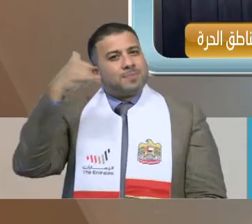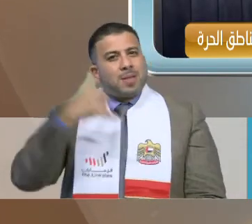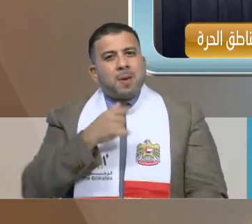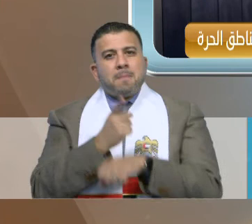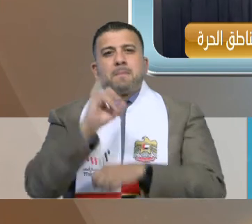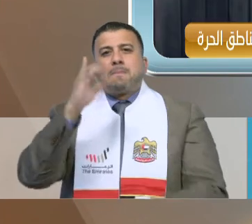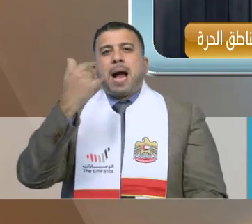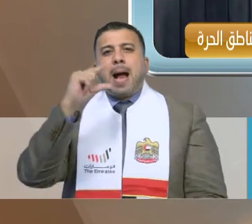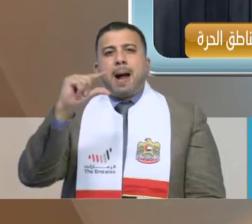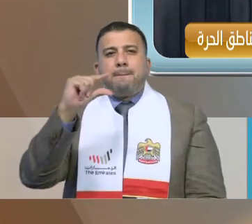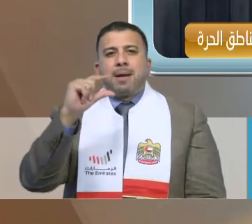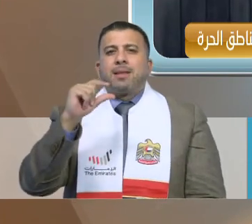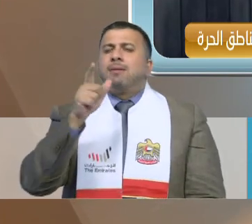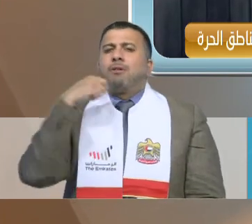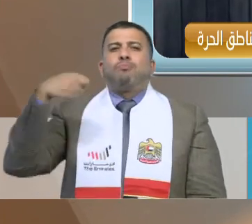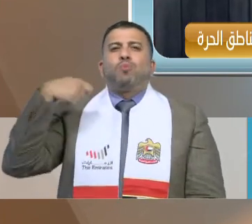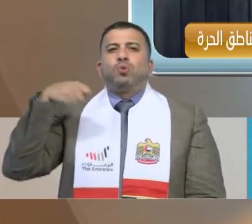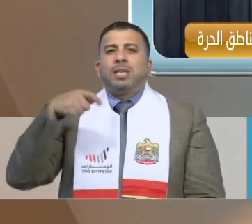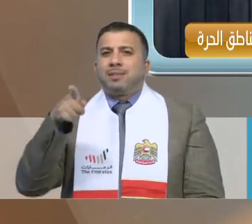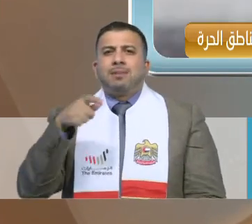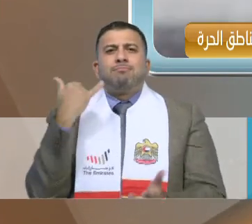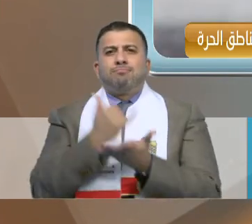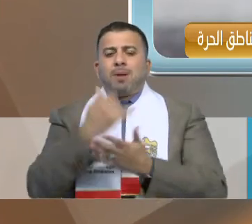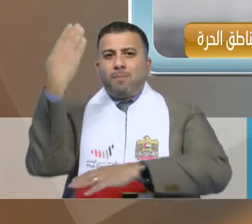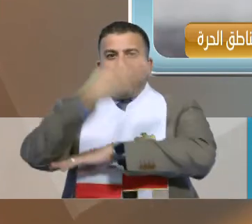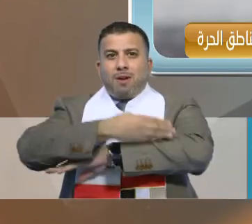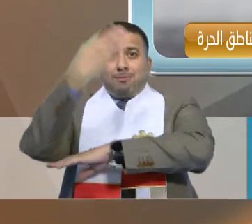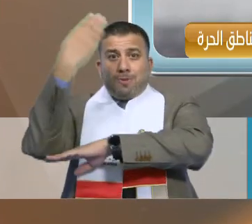معنا الأستاذ محمد إبراهيم الرئيسي مدير شؤون المنافذ